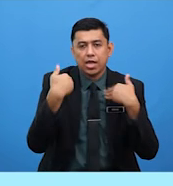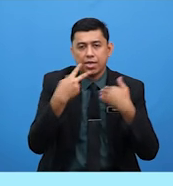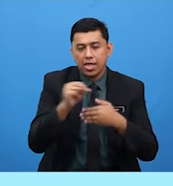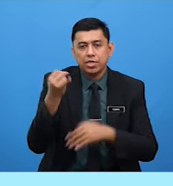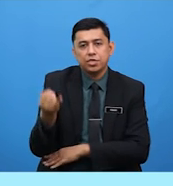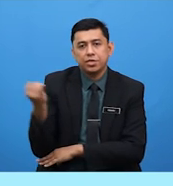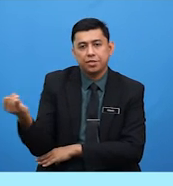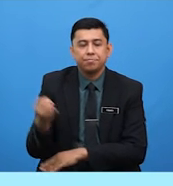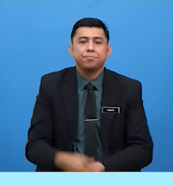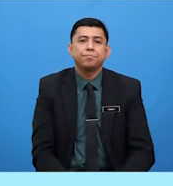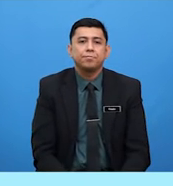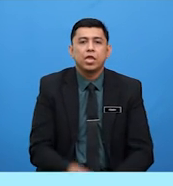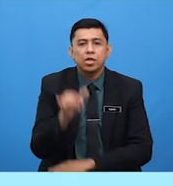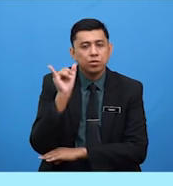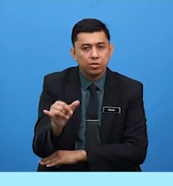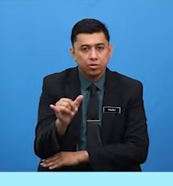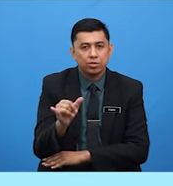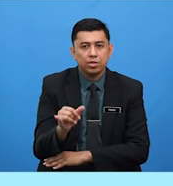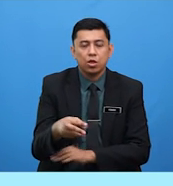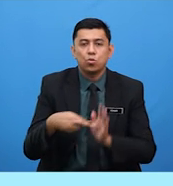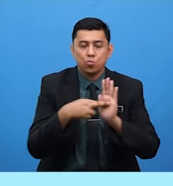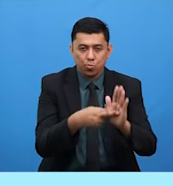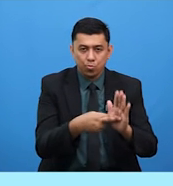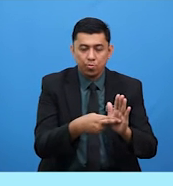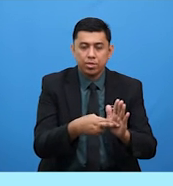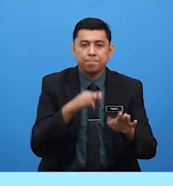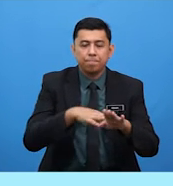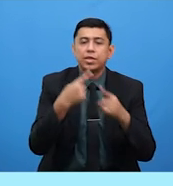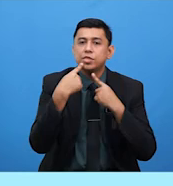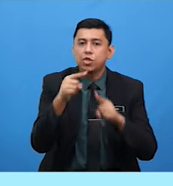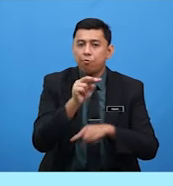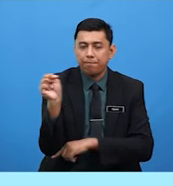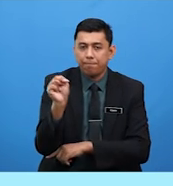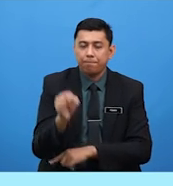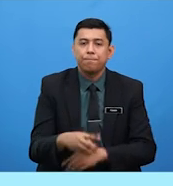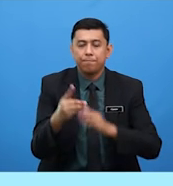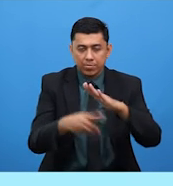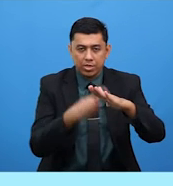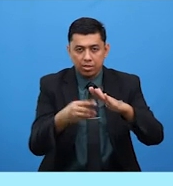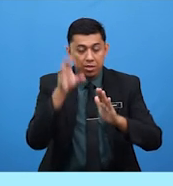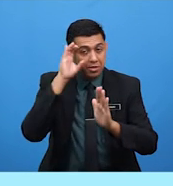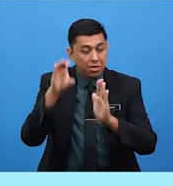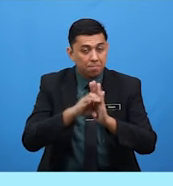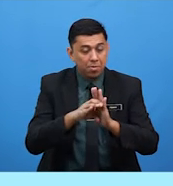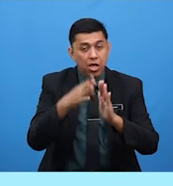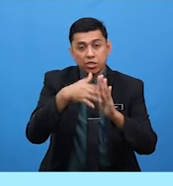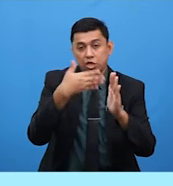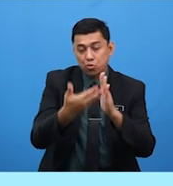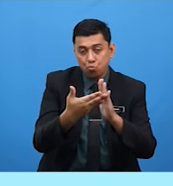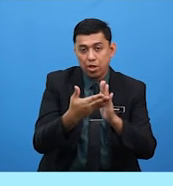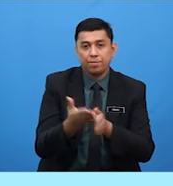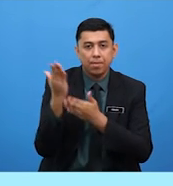jiring? Ya, sila rujuk kepada jawapan berdasarkan jadual yang